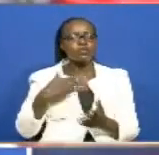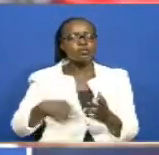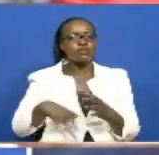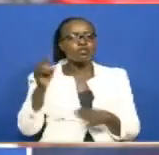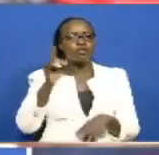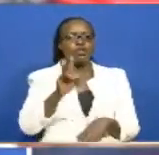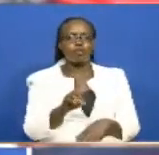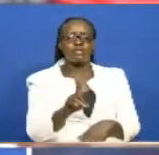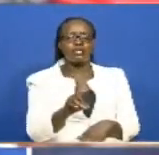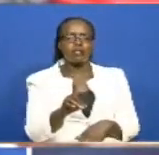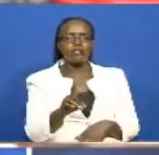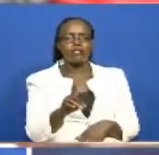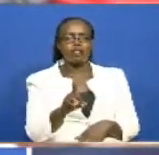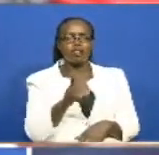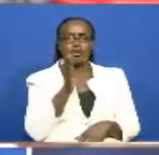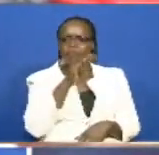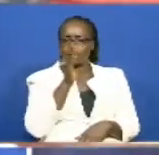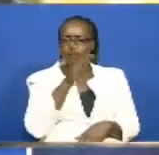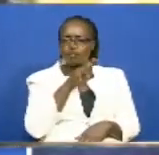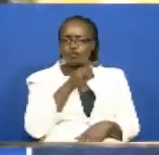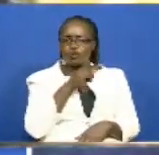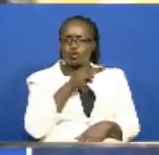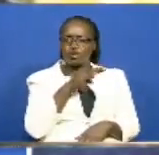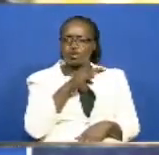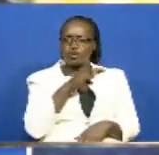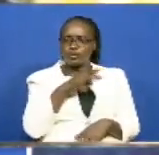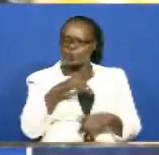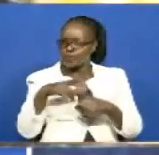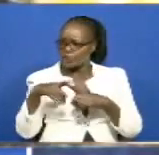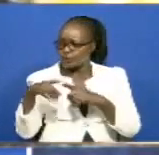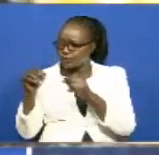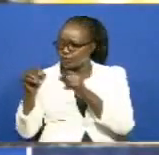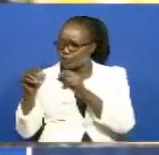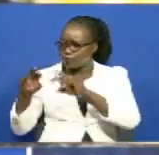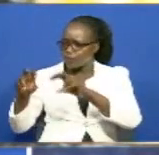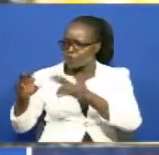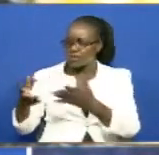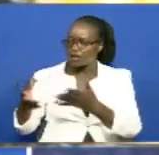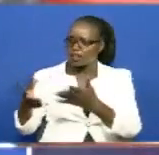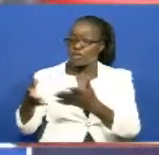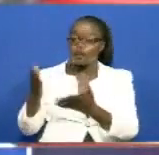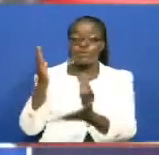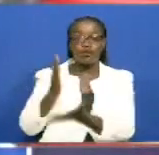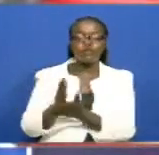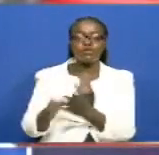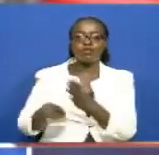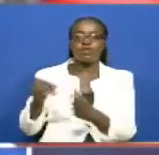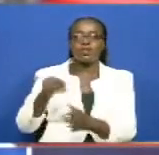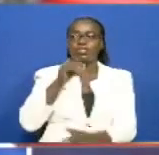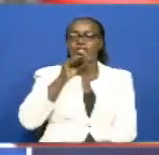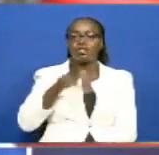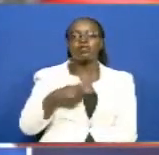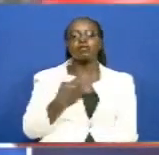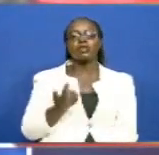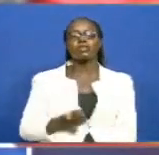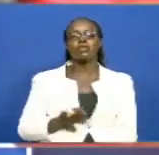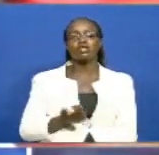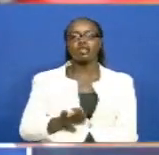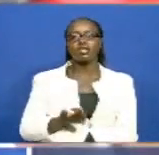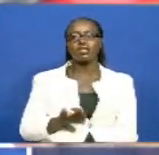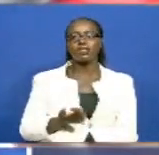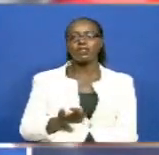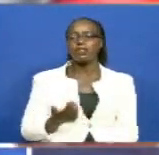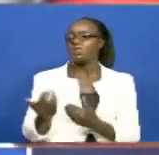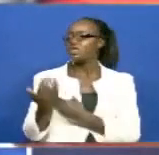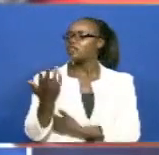imepatikana Webuye, tuenda tuangalie hiyo mwili. Tukaangalia na tukapata ni kijana wangu. Akaniuliza ni